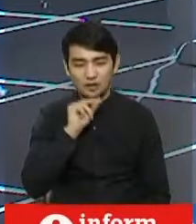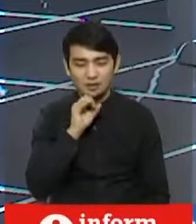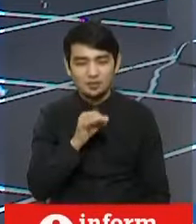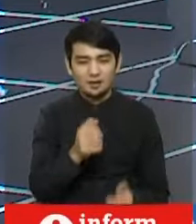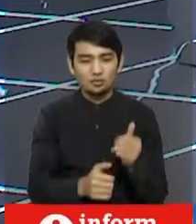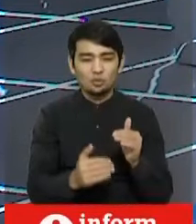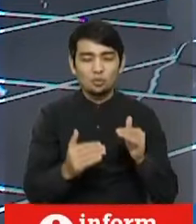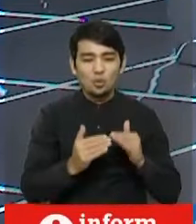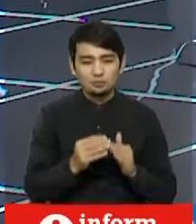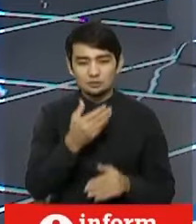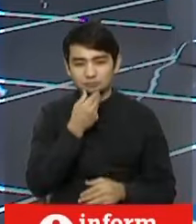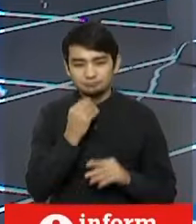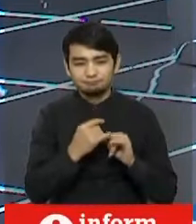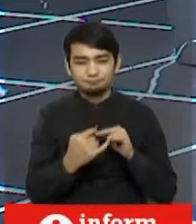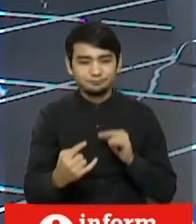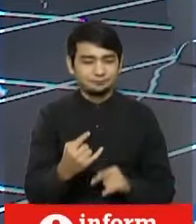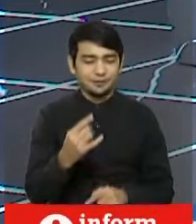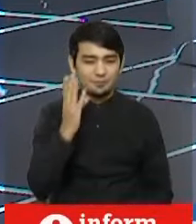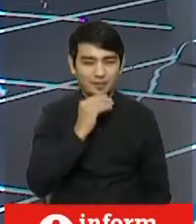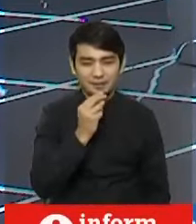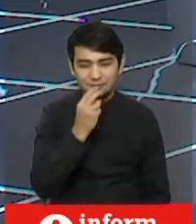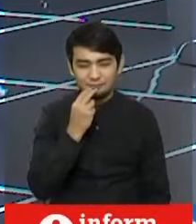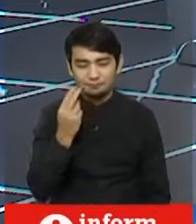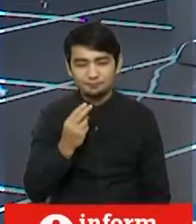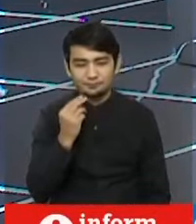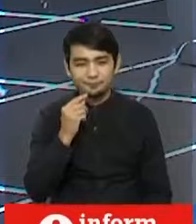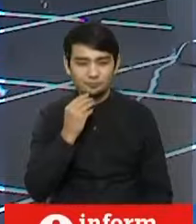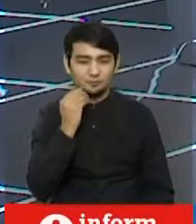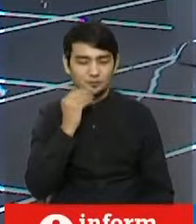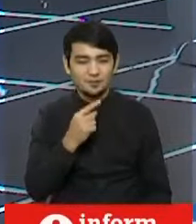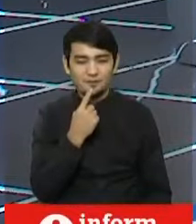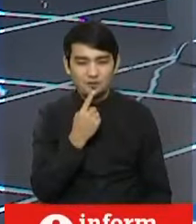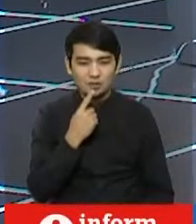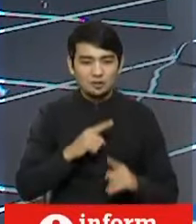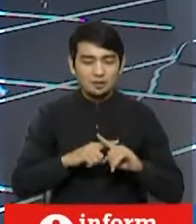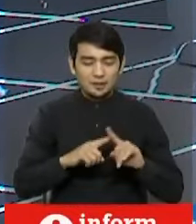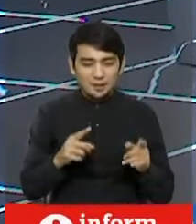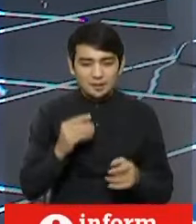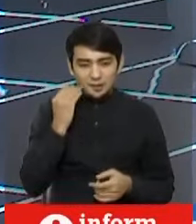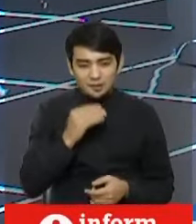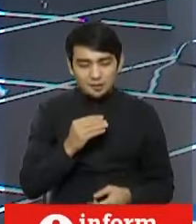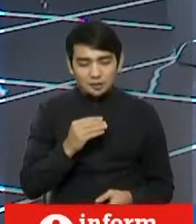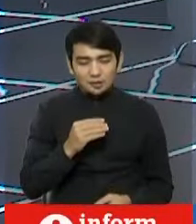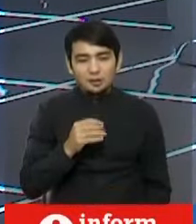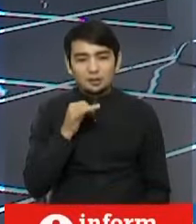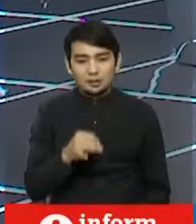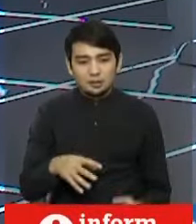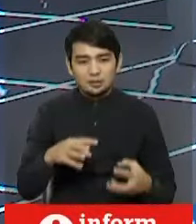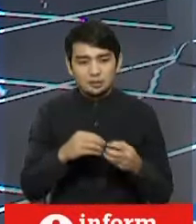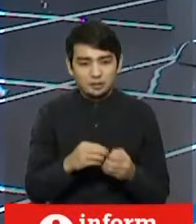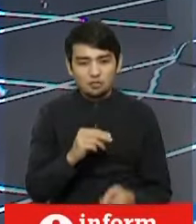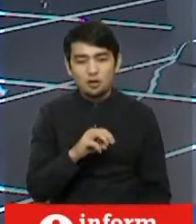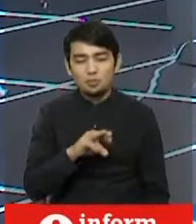ароматом уюта и станет украшением любого Дастархан обладает великолепным терпким и насыщенным вкусом